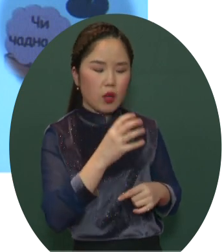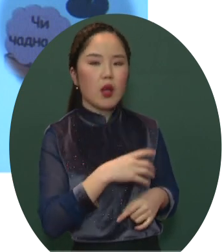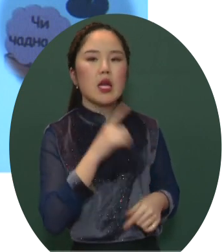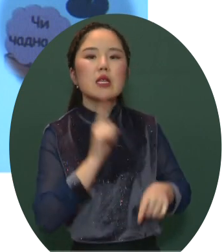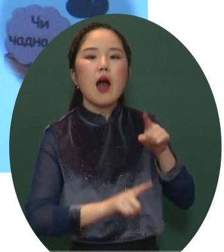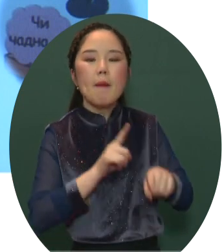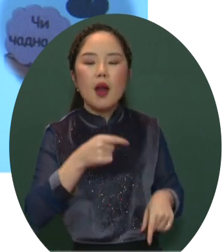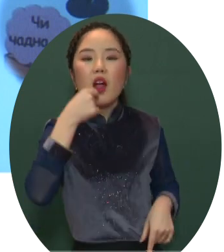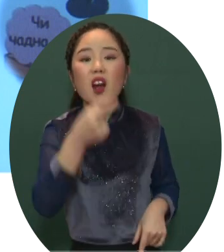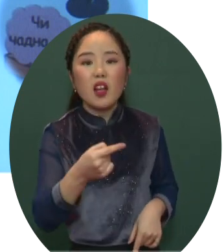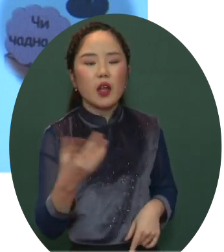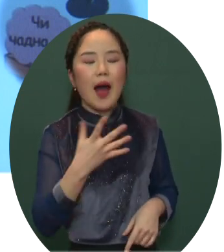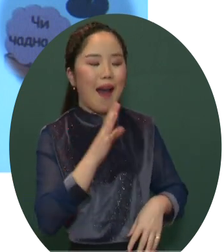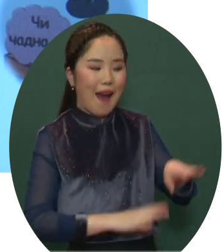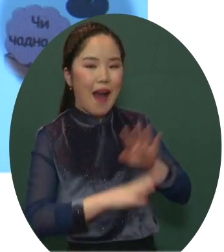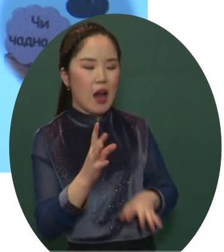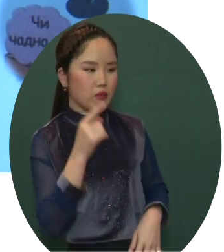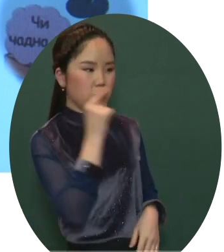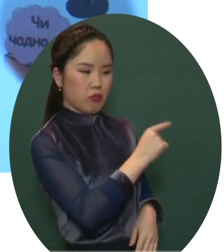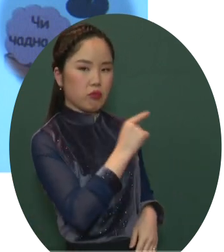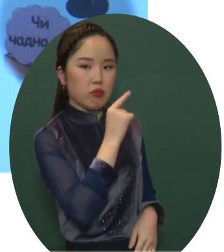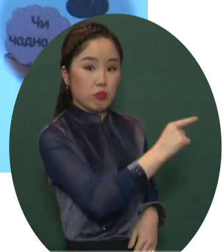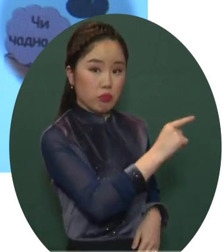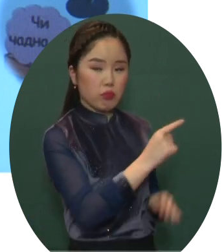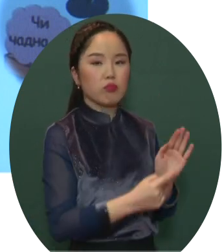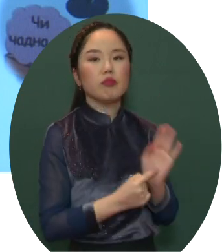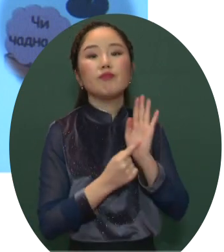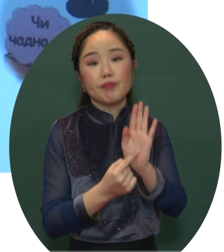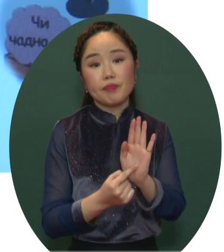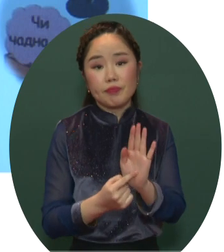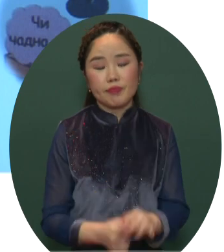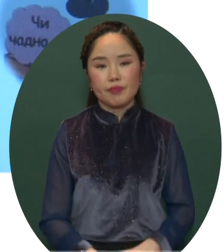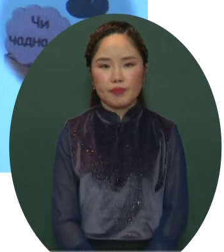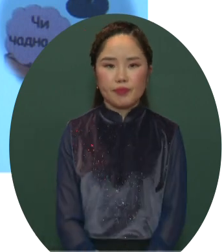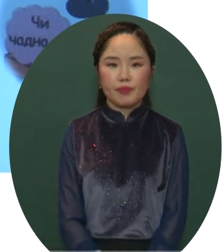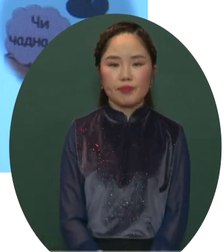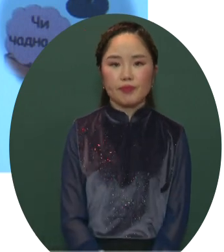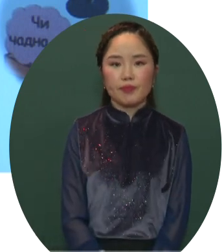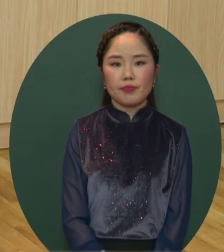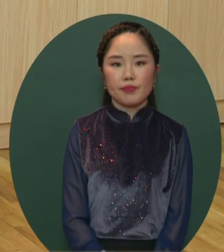гэдгийг ээж аавдаа гэр бүлийнхэндээ заагаад өгөөрэй.